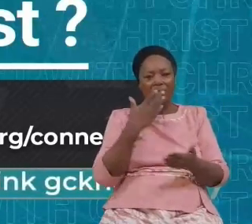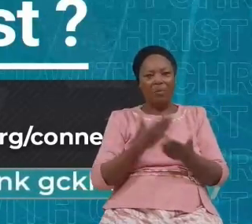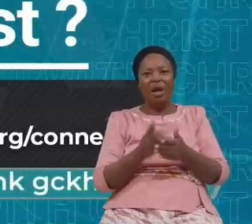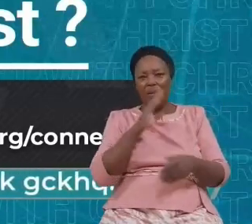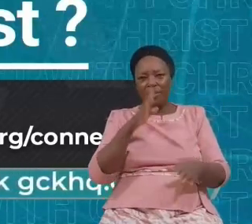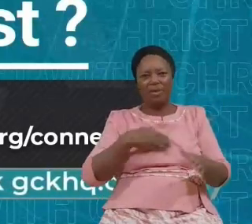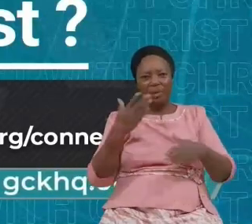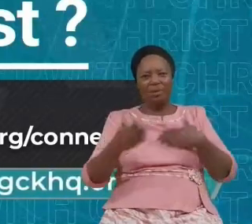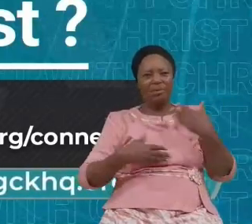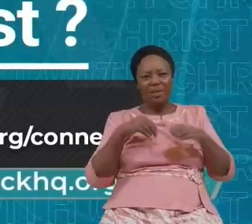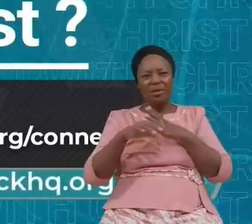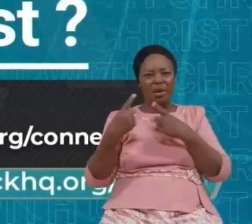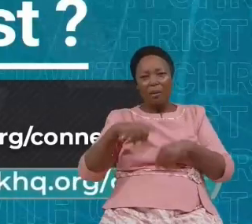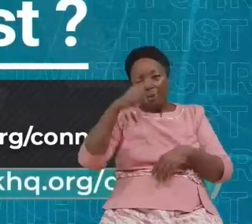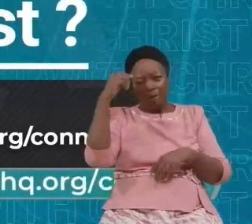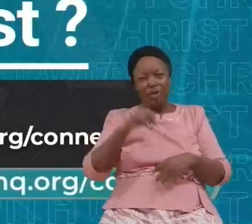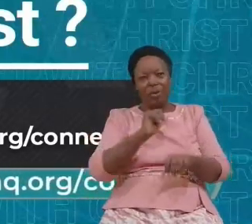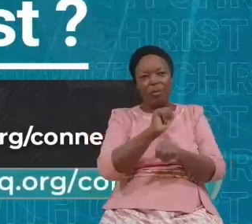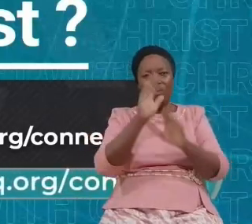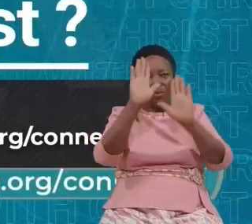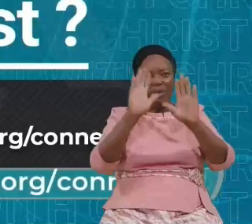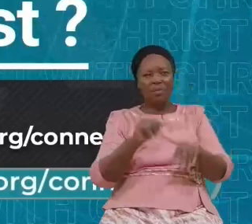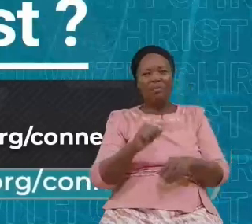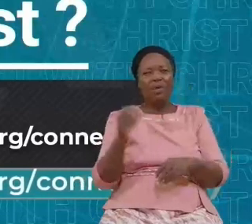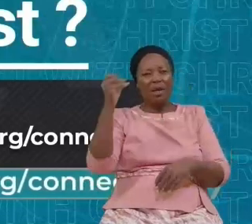parce que la grâce de Jésus-Christ